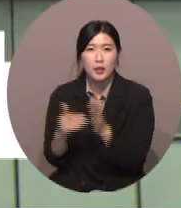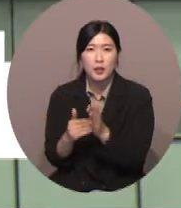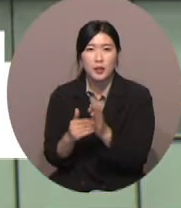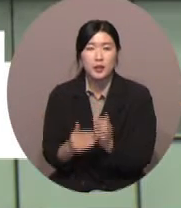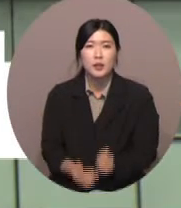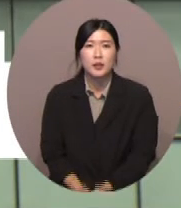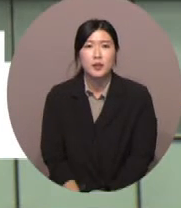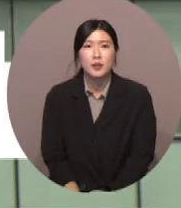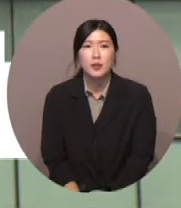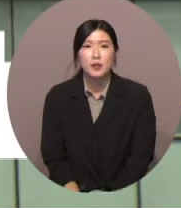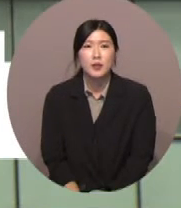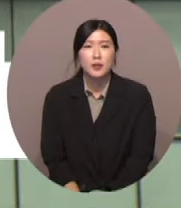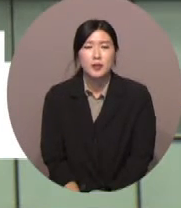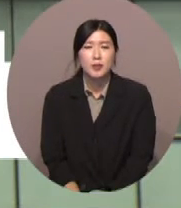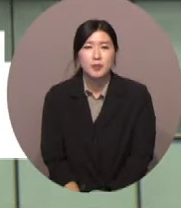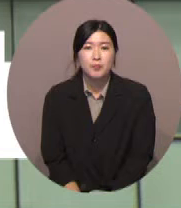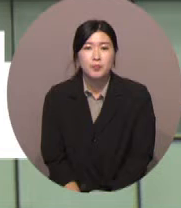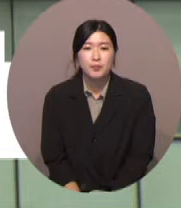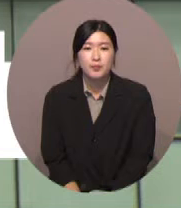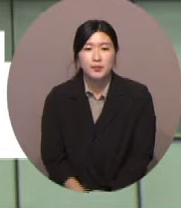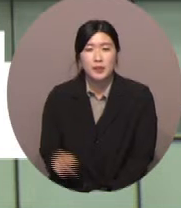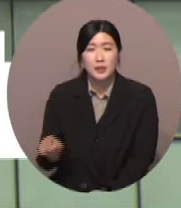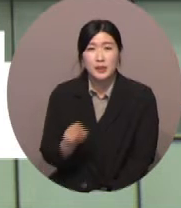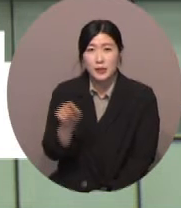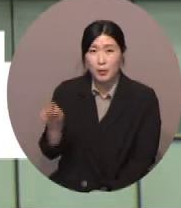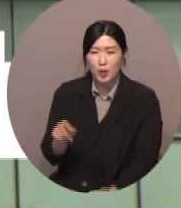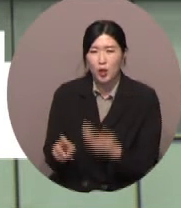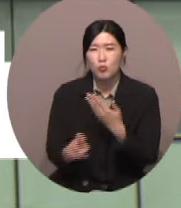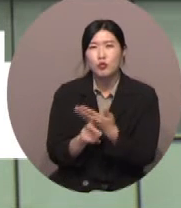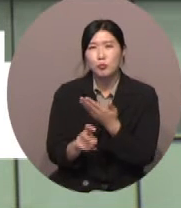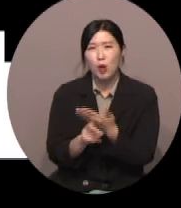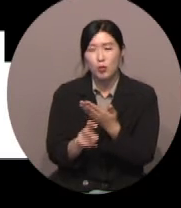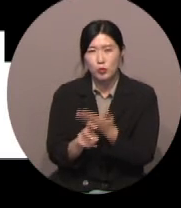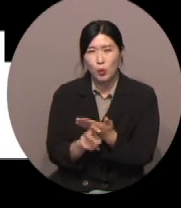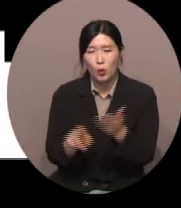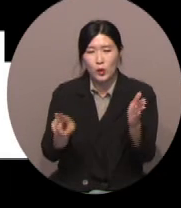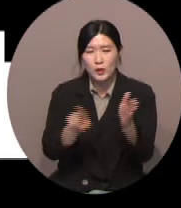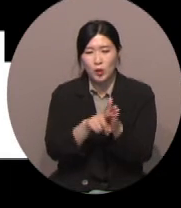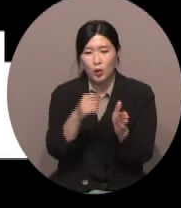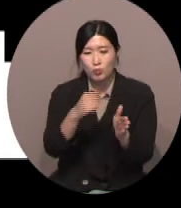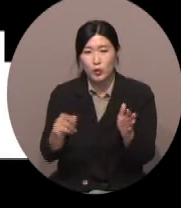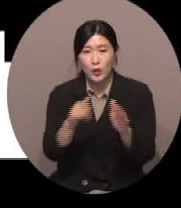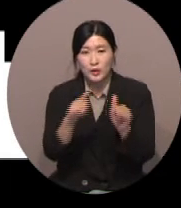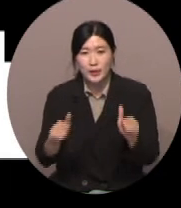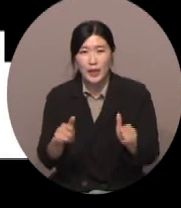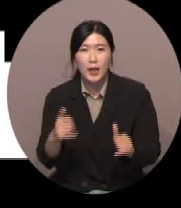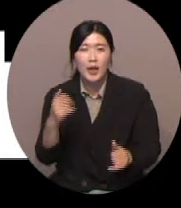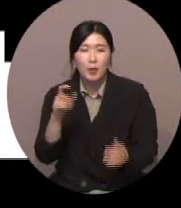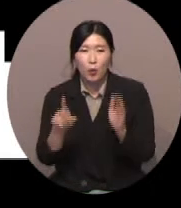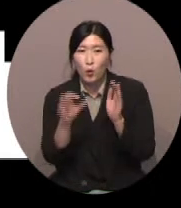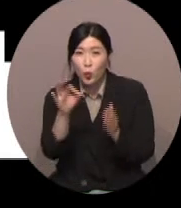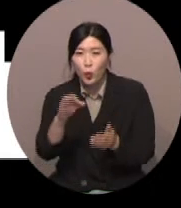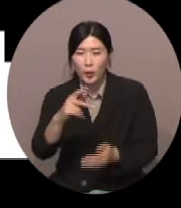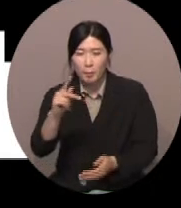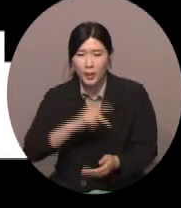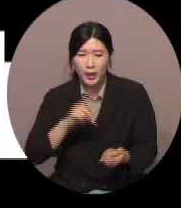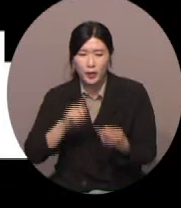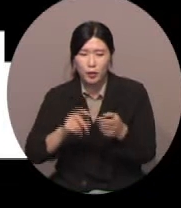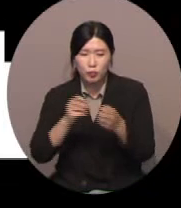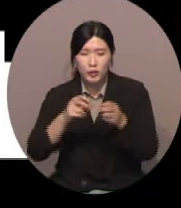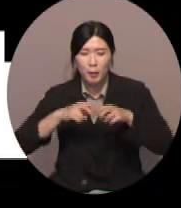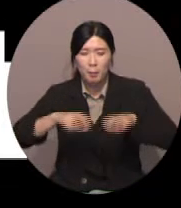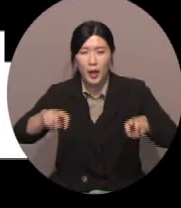구속 송치했다고 및 아 이들은 불법으로 구매한 신용불량자 들의 연락처로 홍보 문자 메시지를